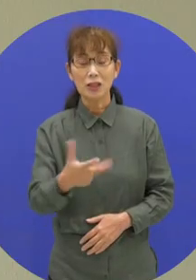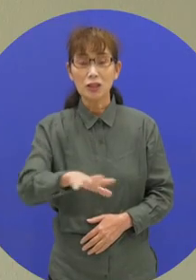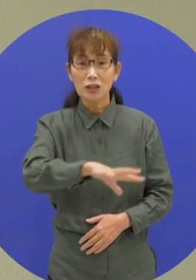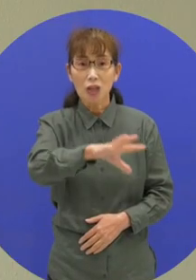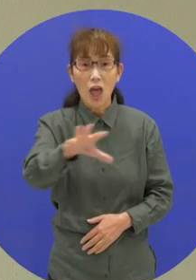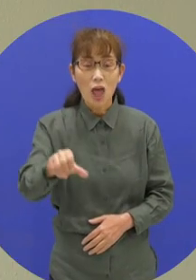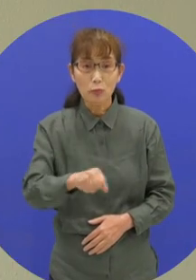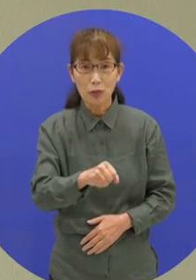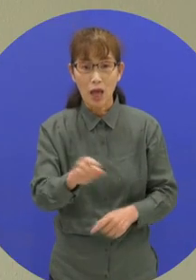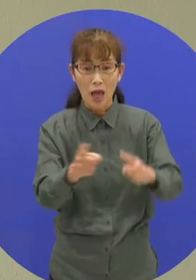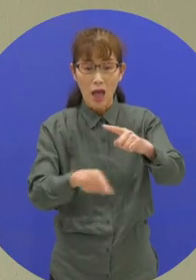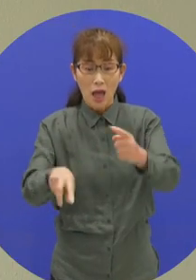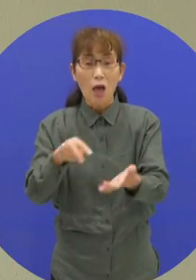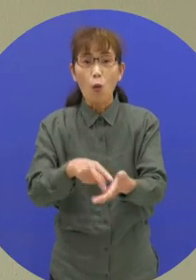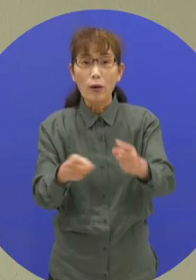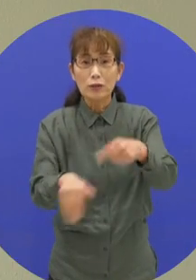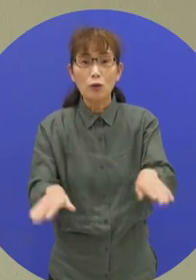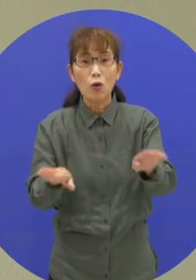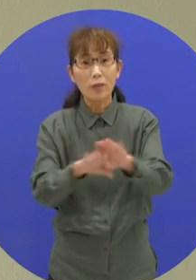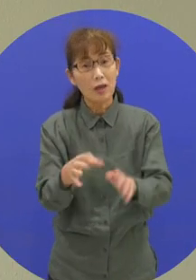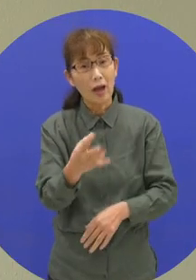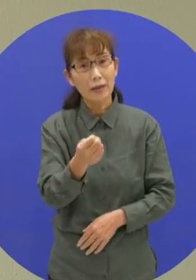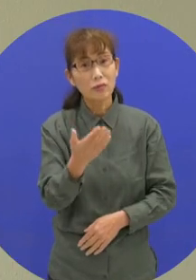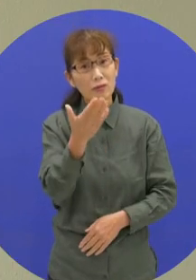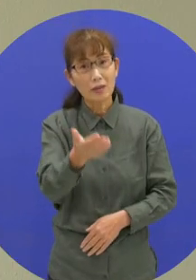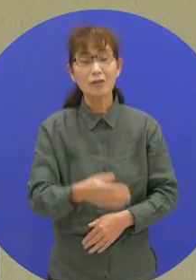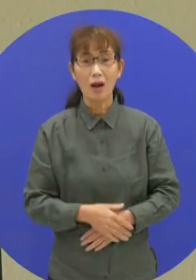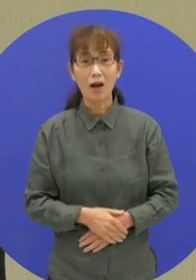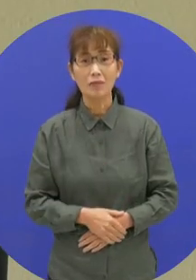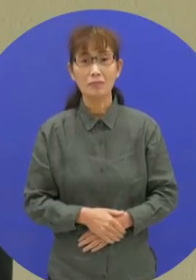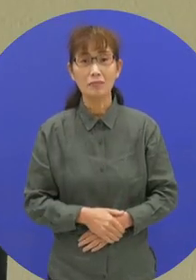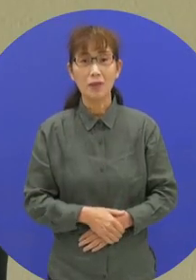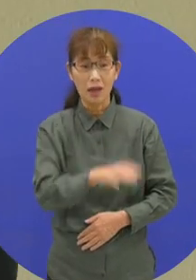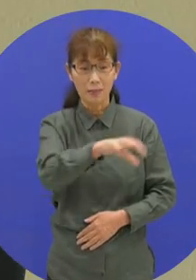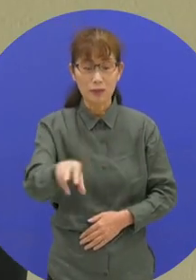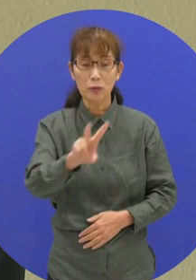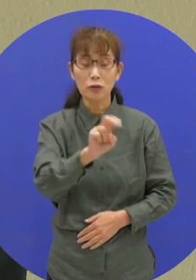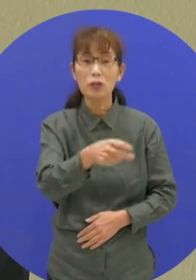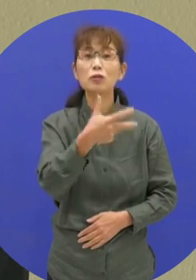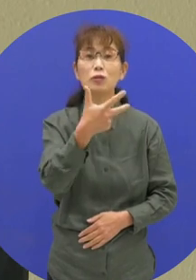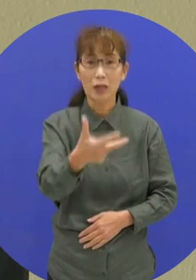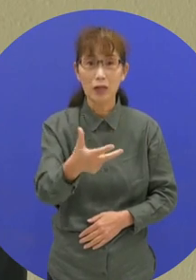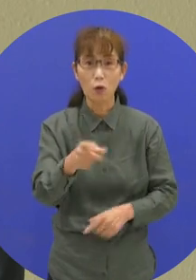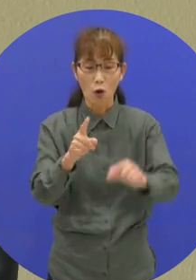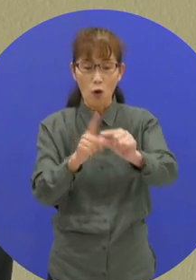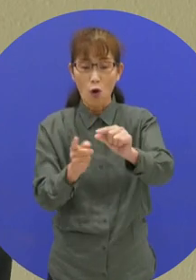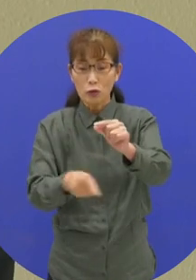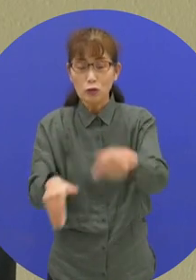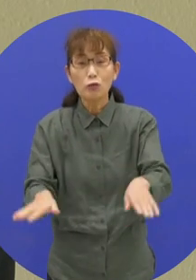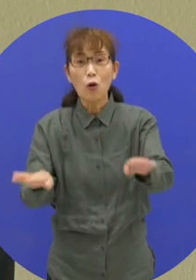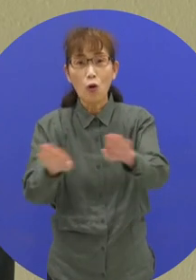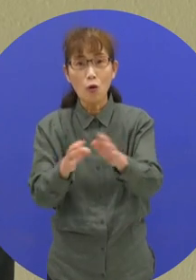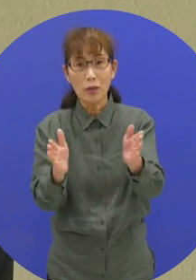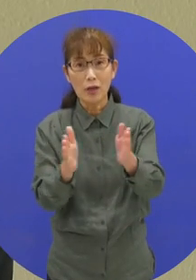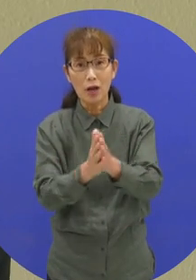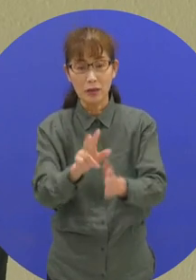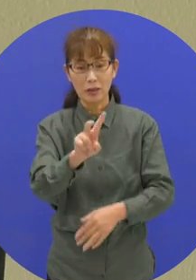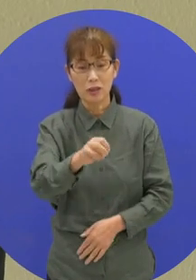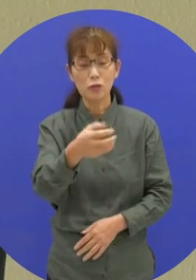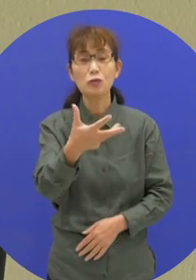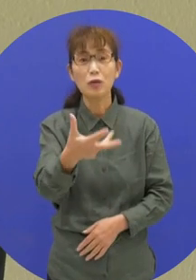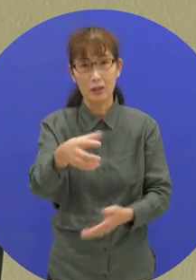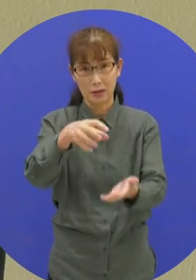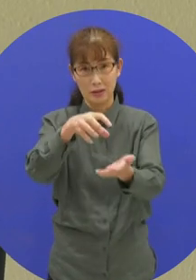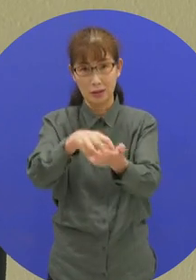市内には現在どのくらいの公立公民館があるんですか？ 27地区公民館と中央公民館の合計